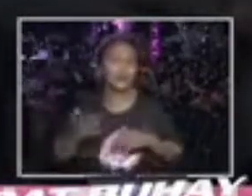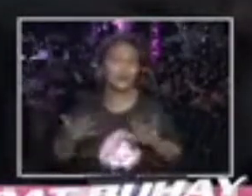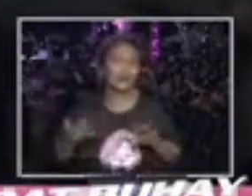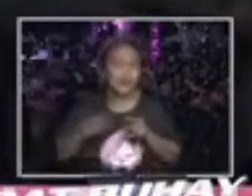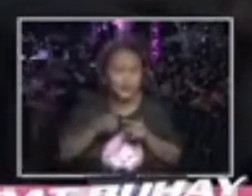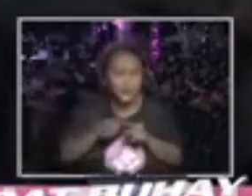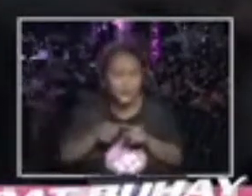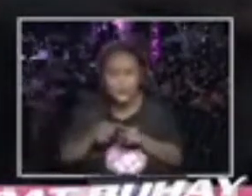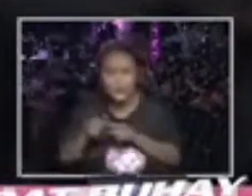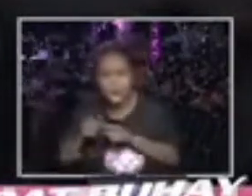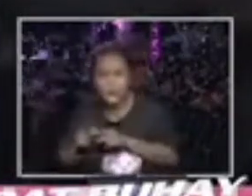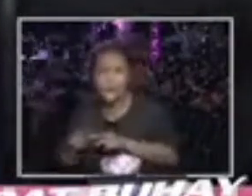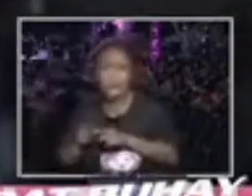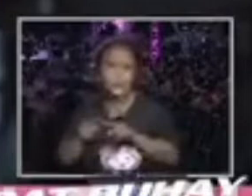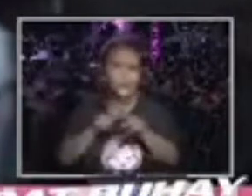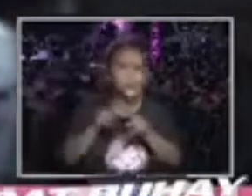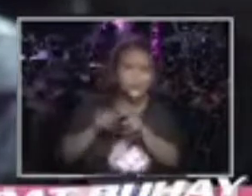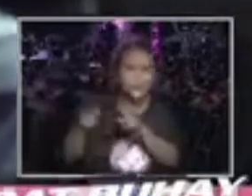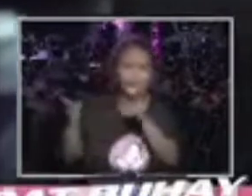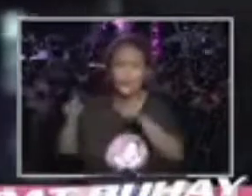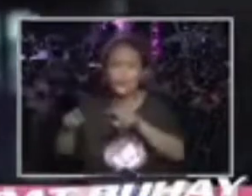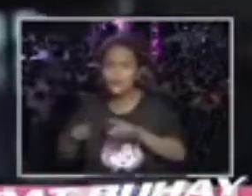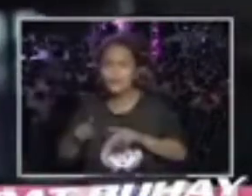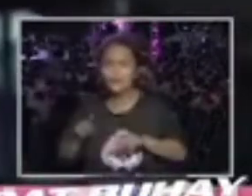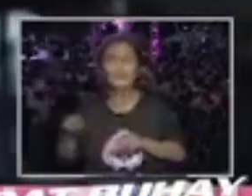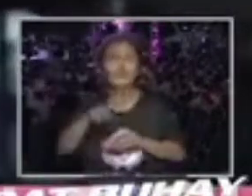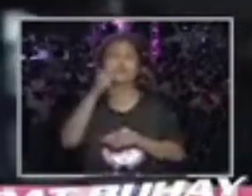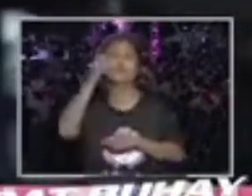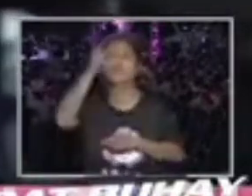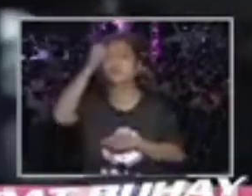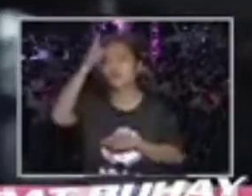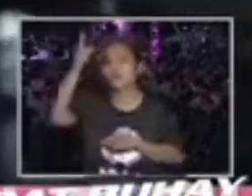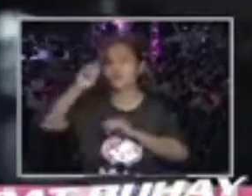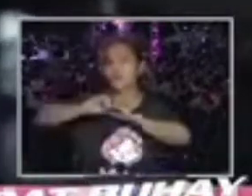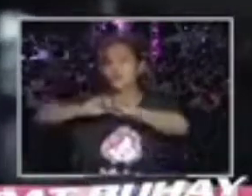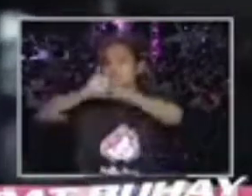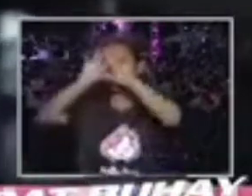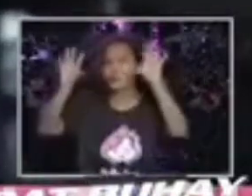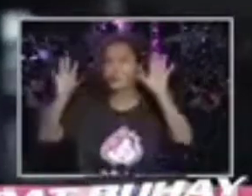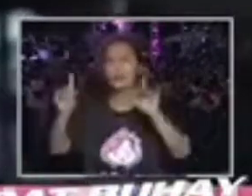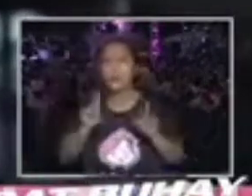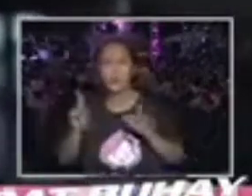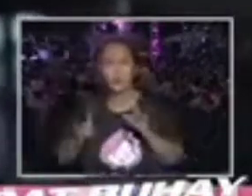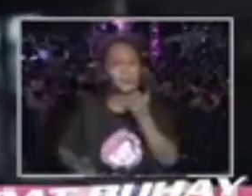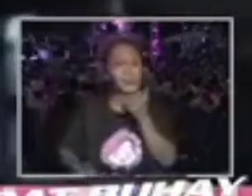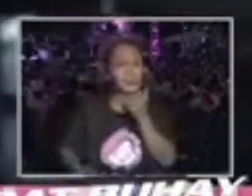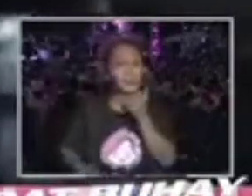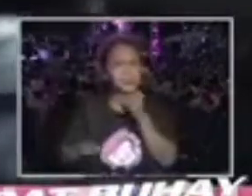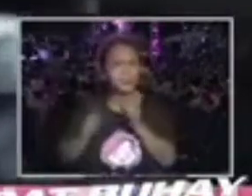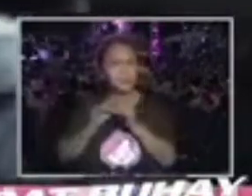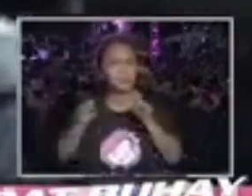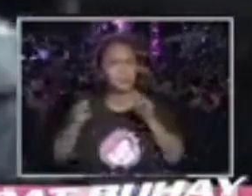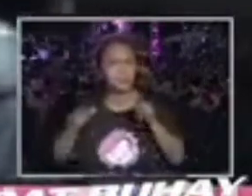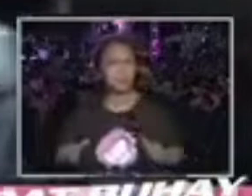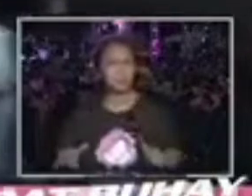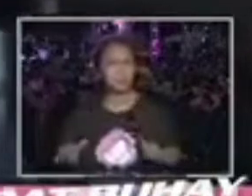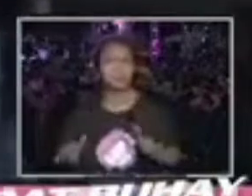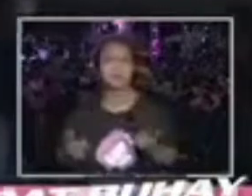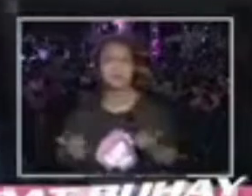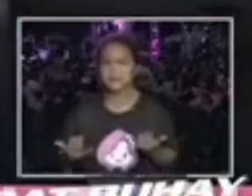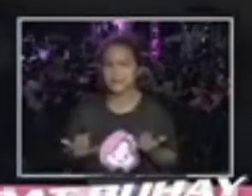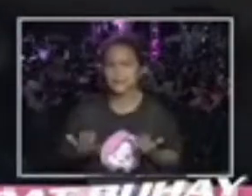Dahan-dahan ang pagdating ng pagkamulat. May mali sa sistema.